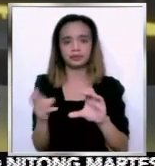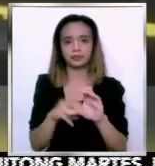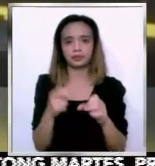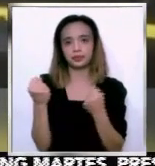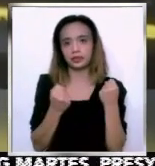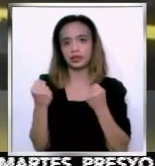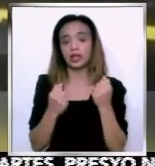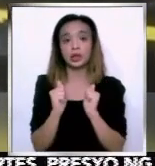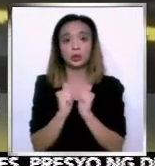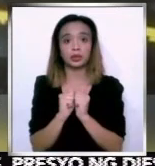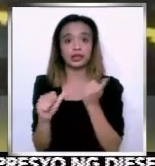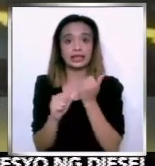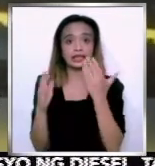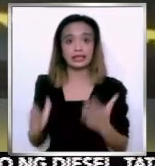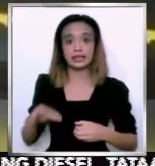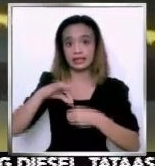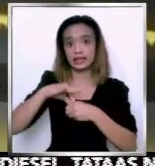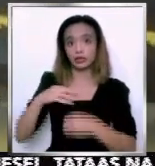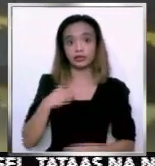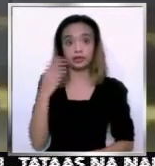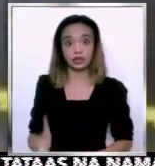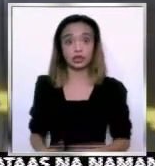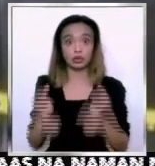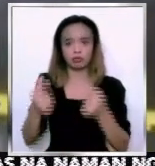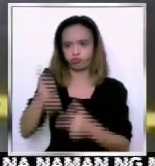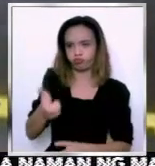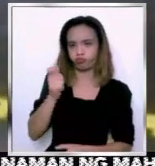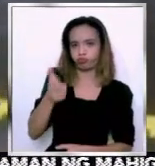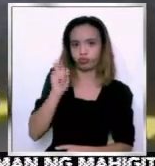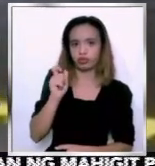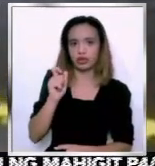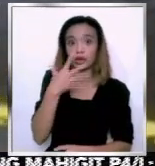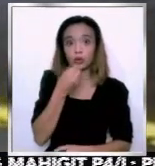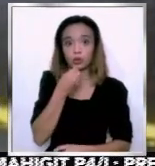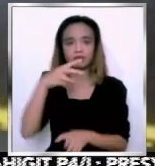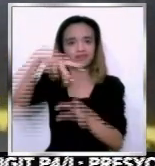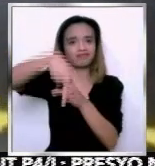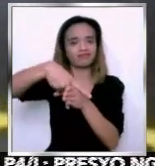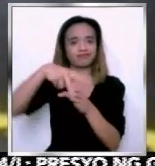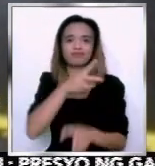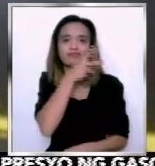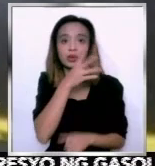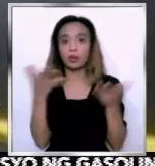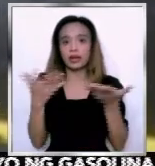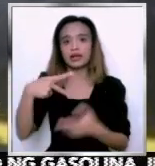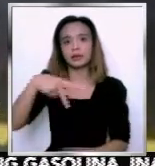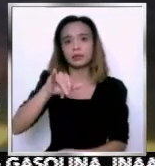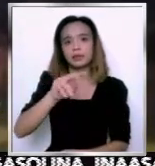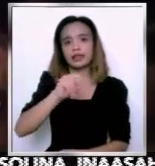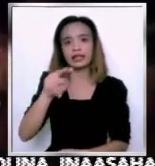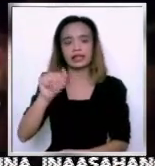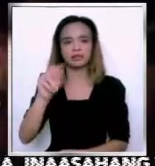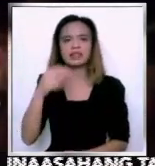kasama kanyang assistant election officer nang paulanan sila ng bala ng demotorsiklong salarin sa bayan ng Piñan. Dead on the spot si